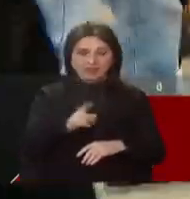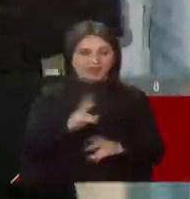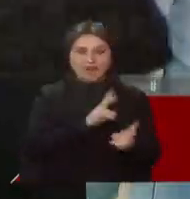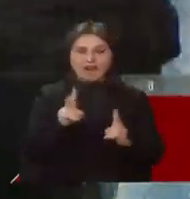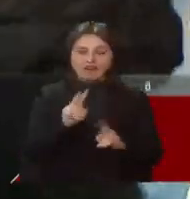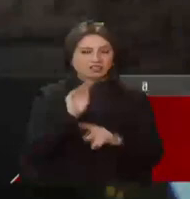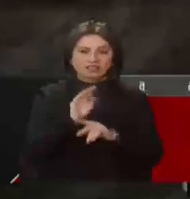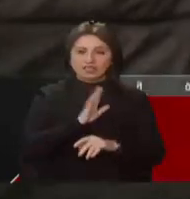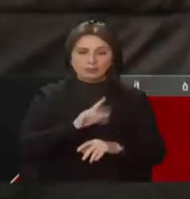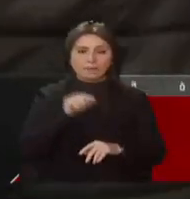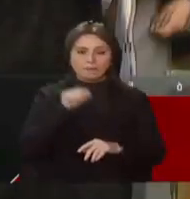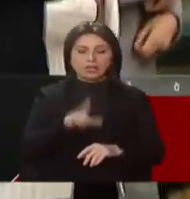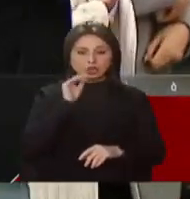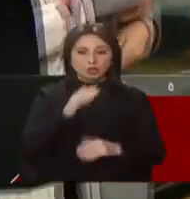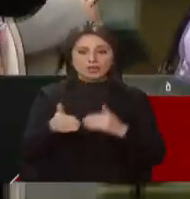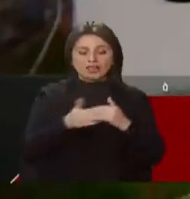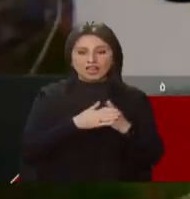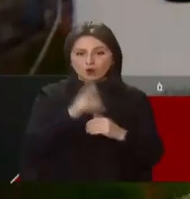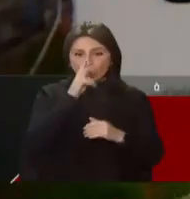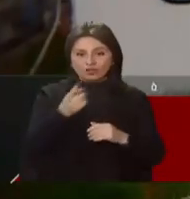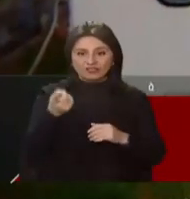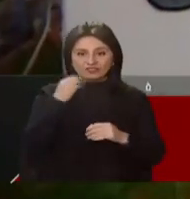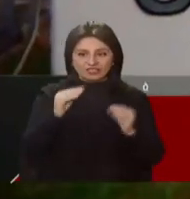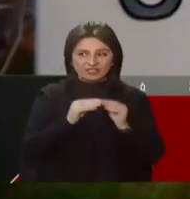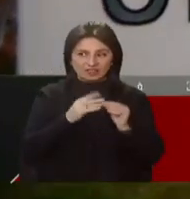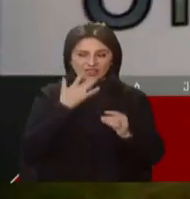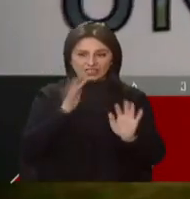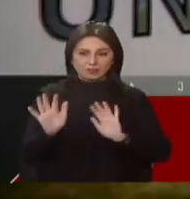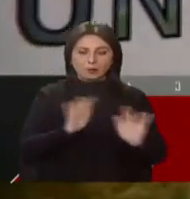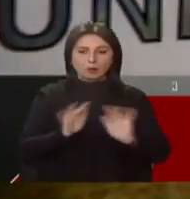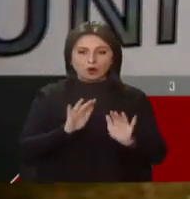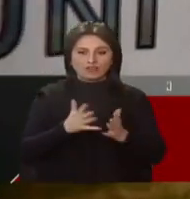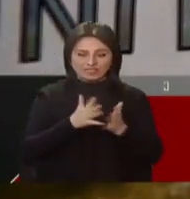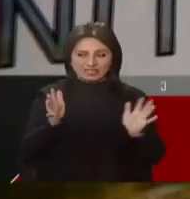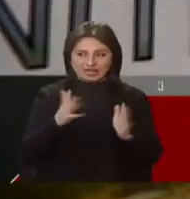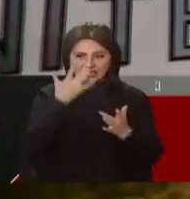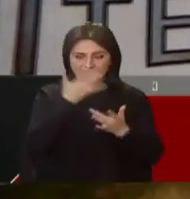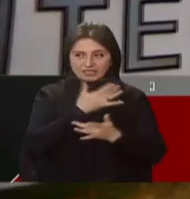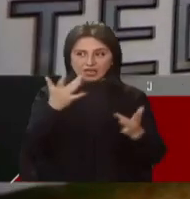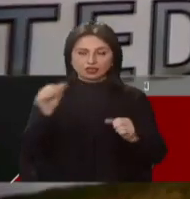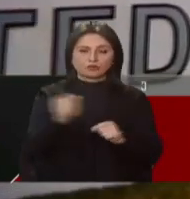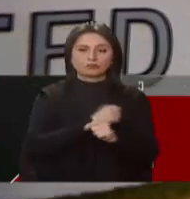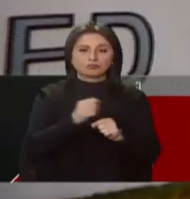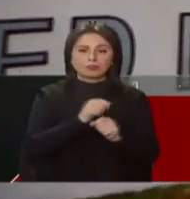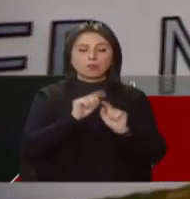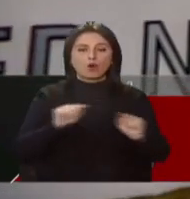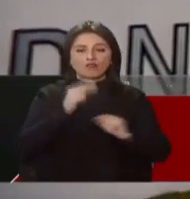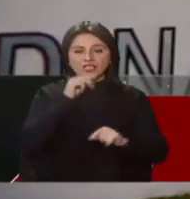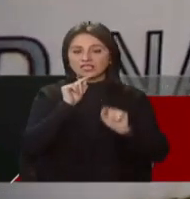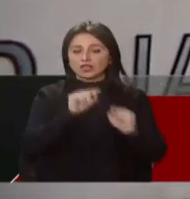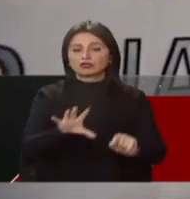არავის გაუკრიტიკებია, მაშინ როცა ის დაახლოებით ორი თვის წინ იგივე ნაციონალურმა მოძრაობამ ღია და საჯაროდ ფიზიკურ ძალადობაში და